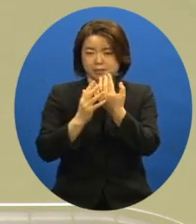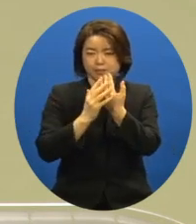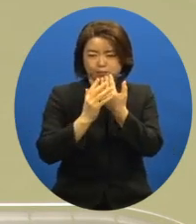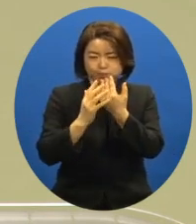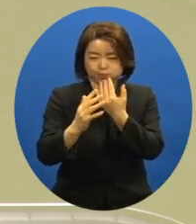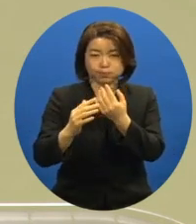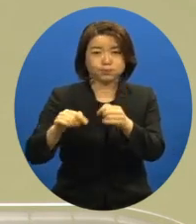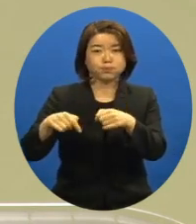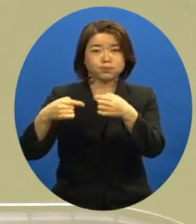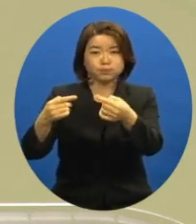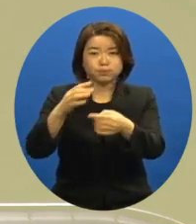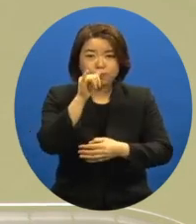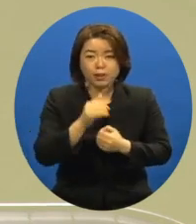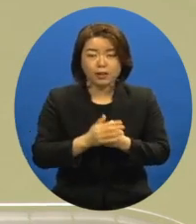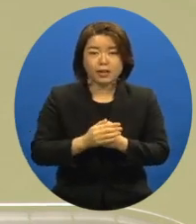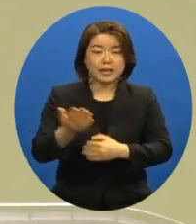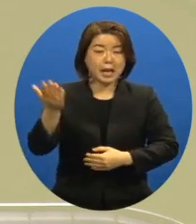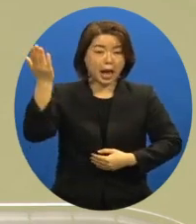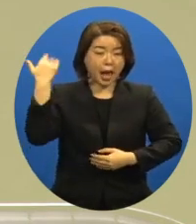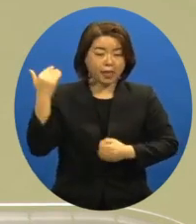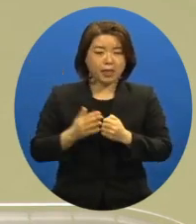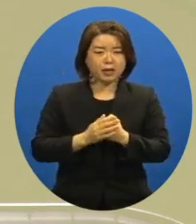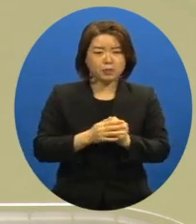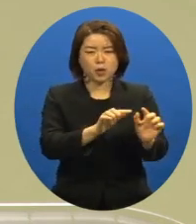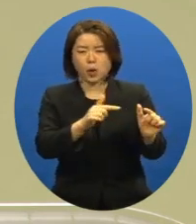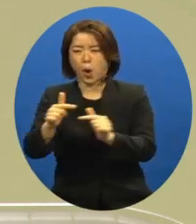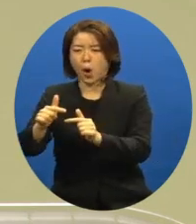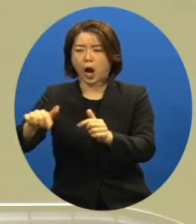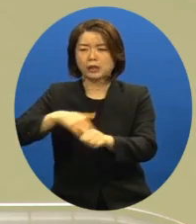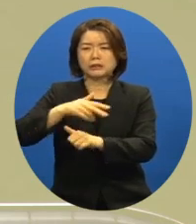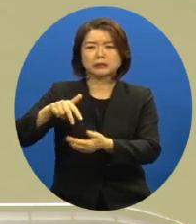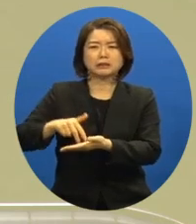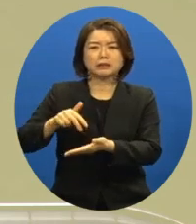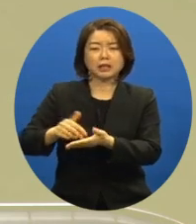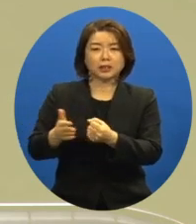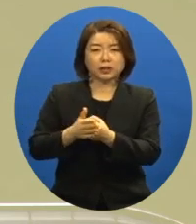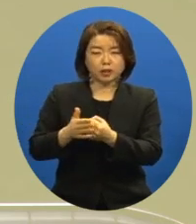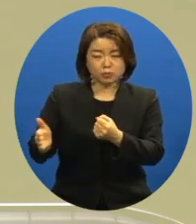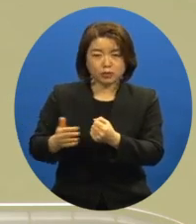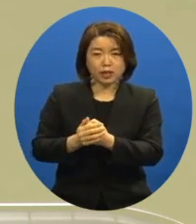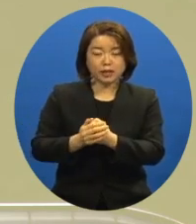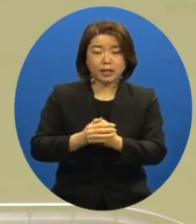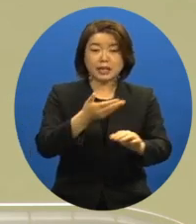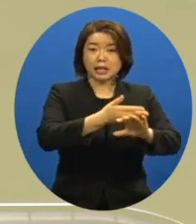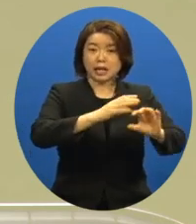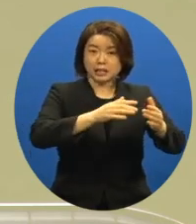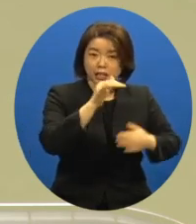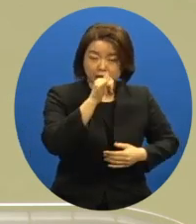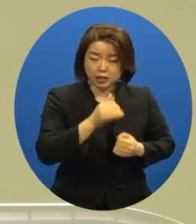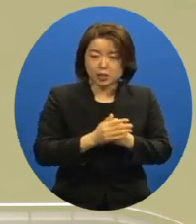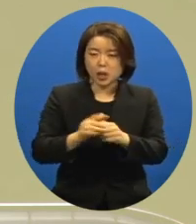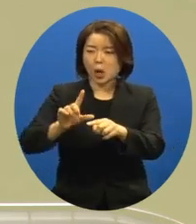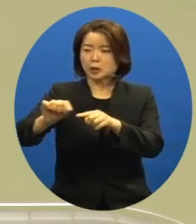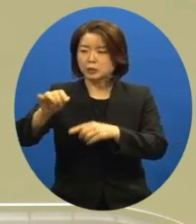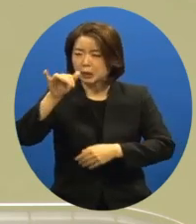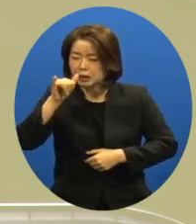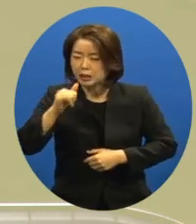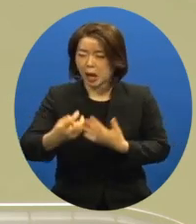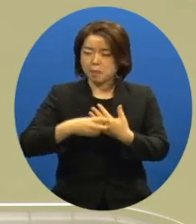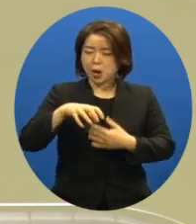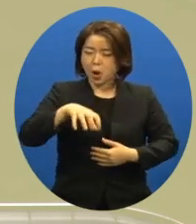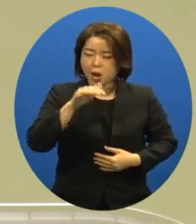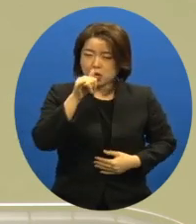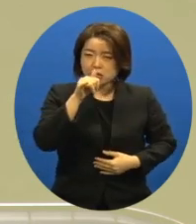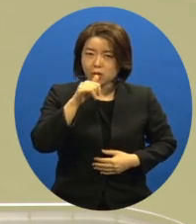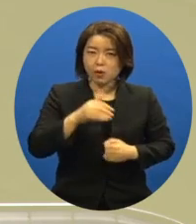되므로 그동안에 이런저런 사정 때문에 뭐 해외에 있거나 지방에 있거나 병원에 있거나